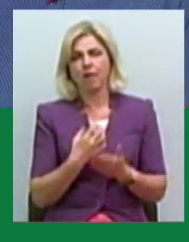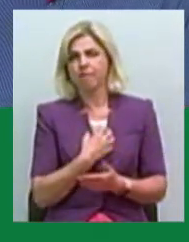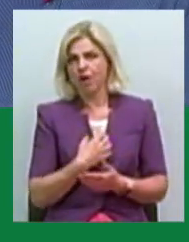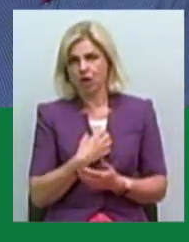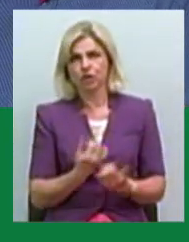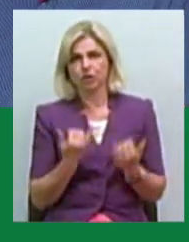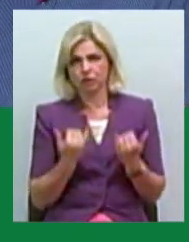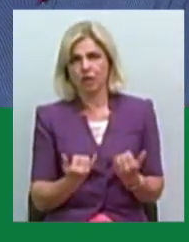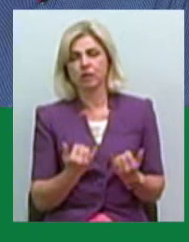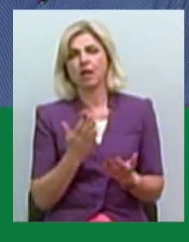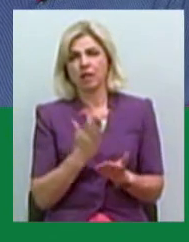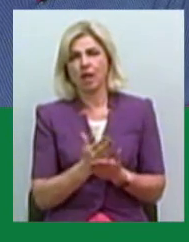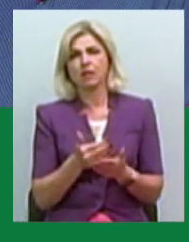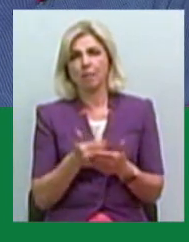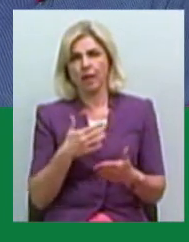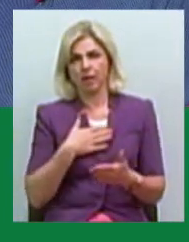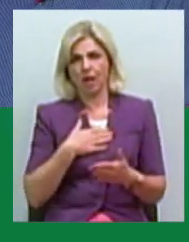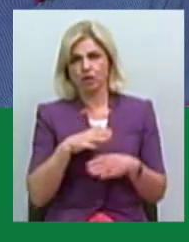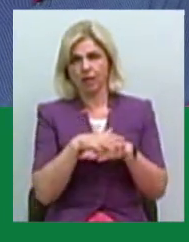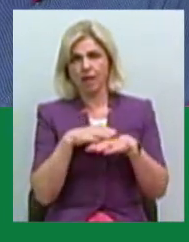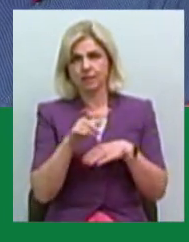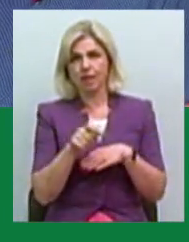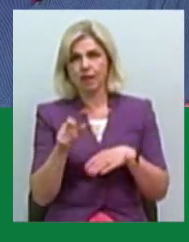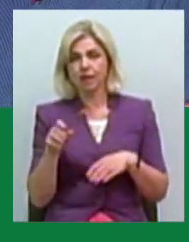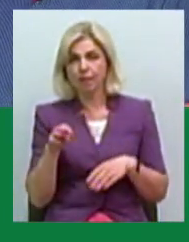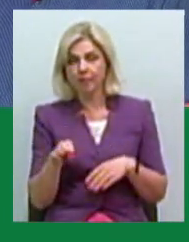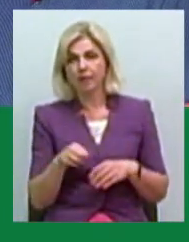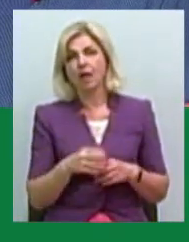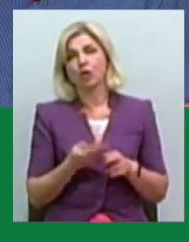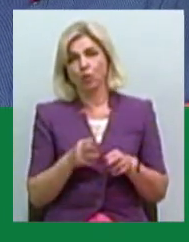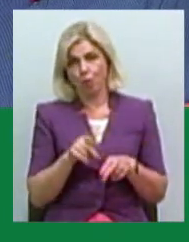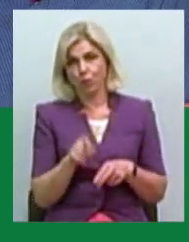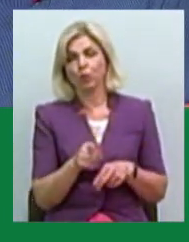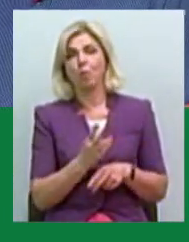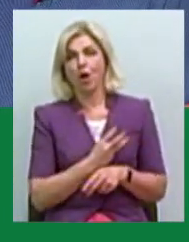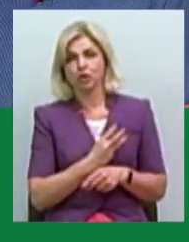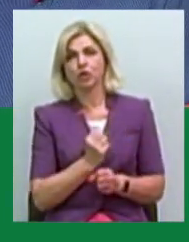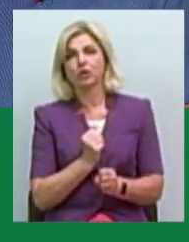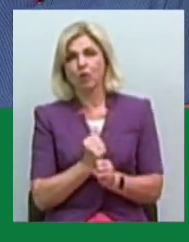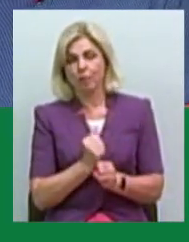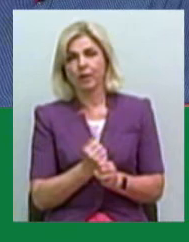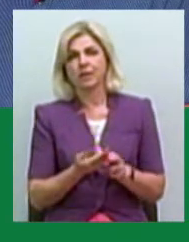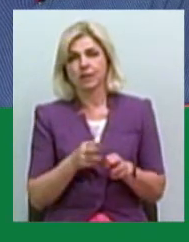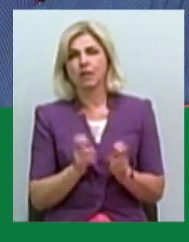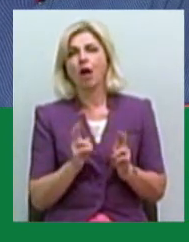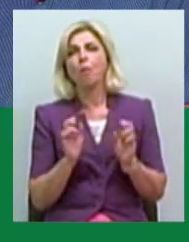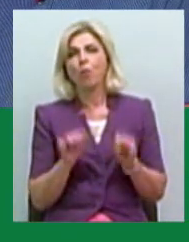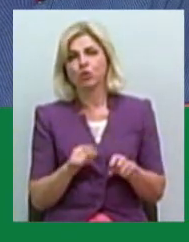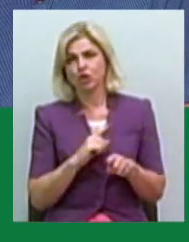перед нашою громадою, перед нашим населенням. От тому бажано було б це зробити якнайможна